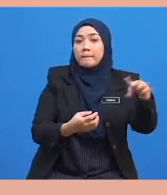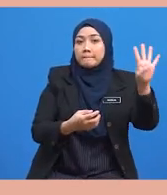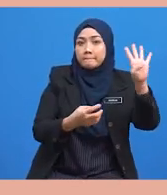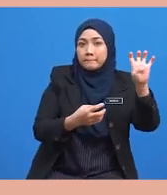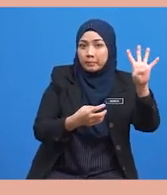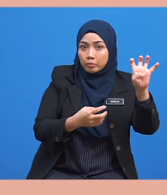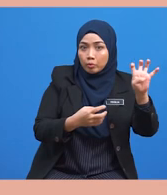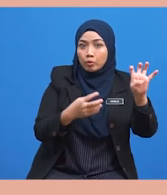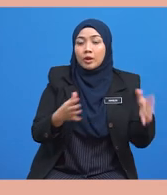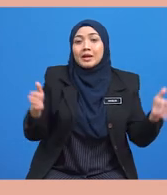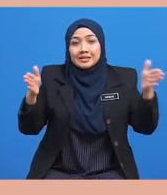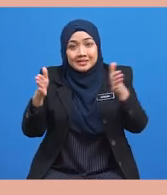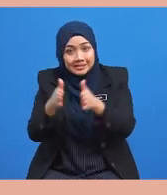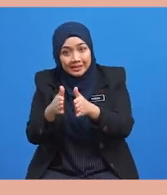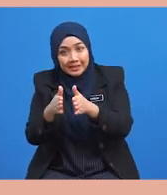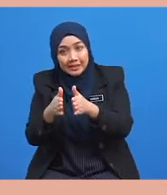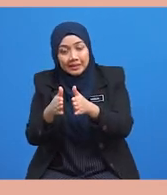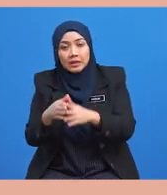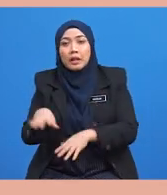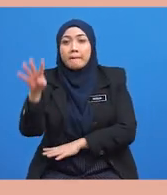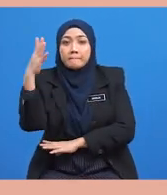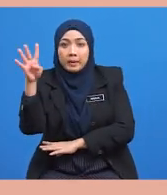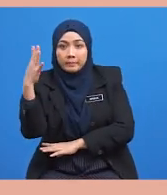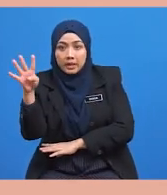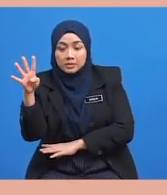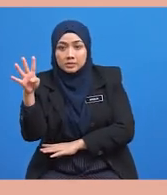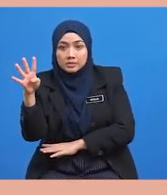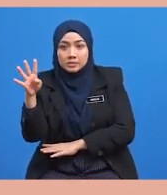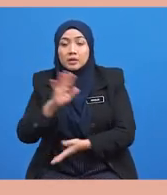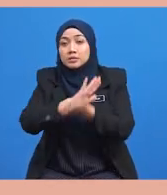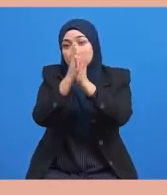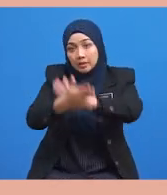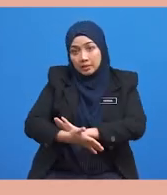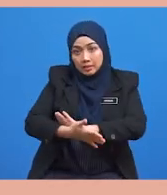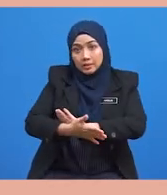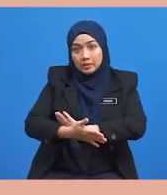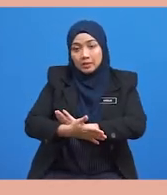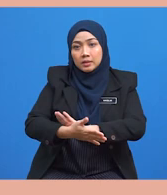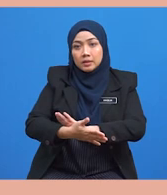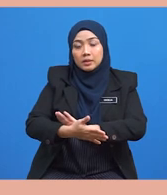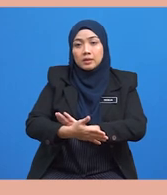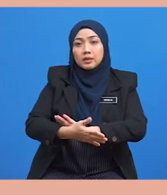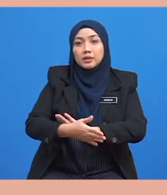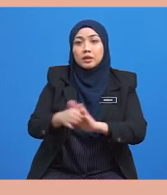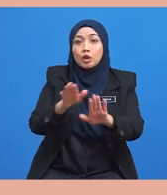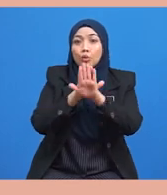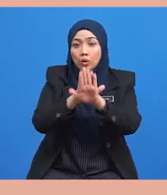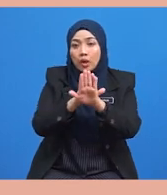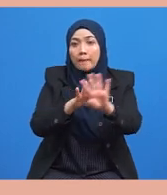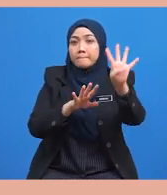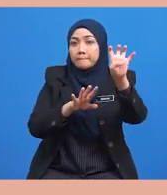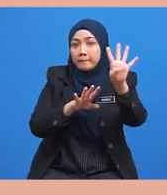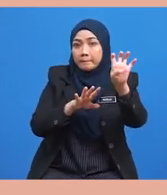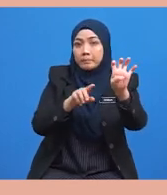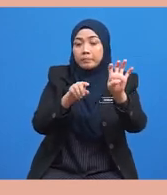40, manakala nilai cerapan terkecil ialah 14. Beza kedua-dua nilai tersebut